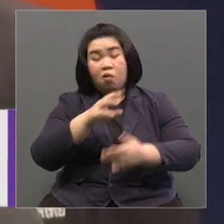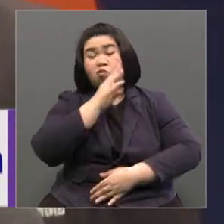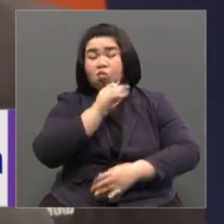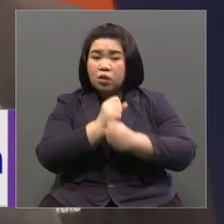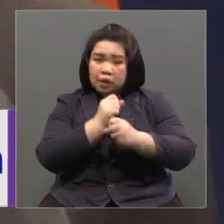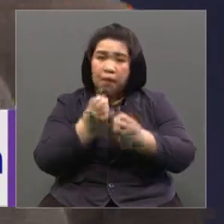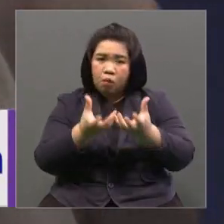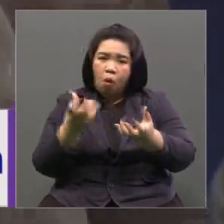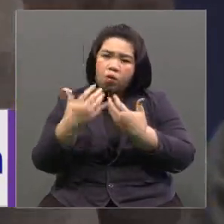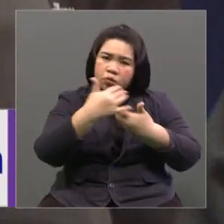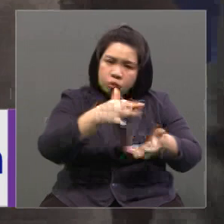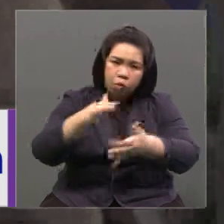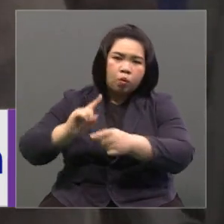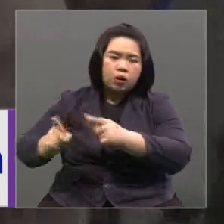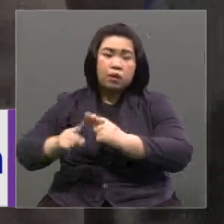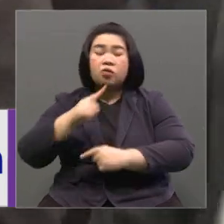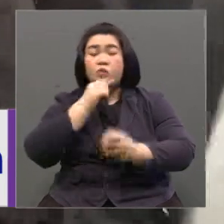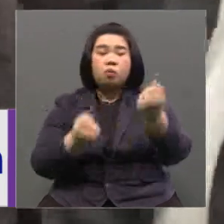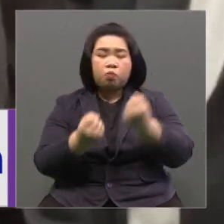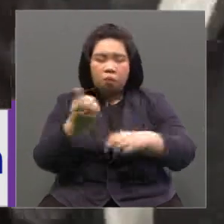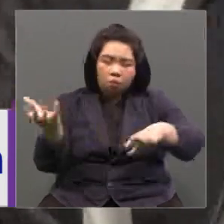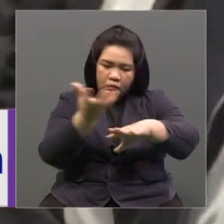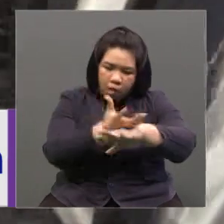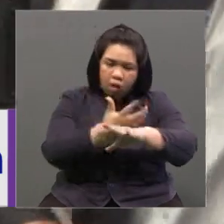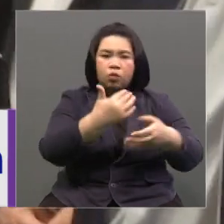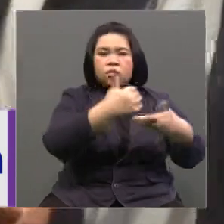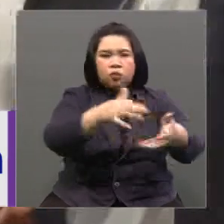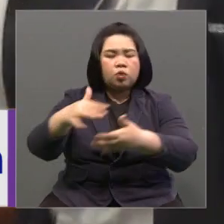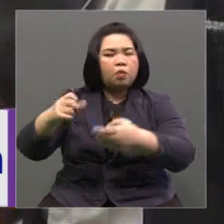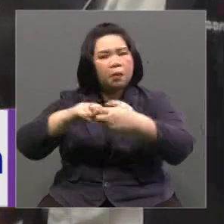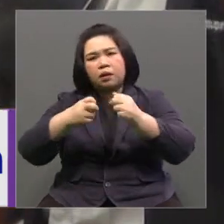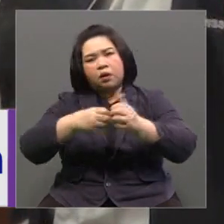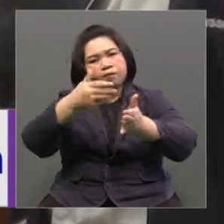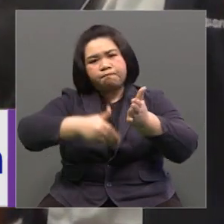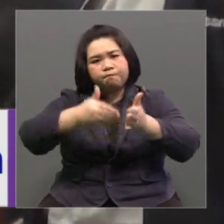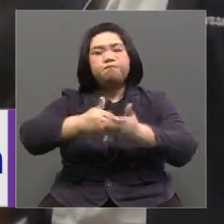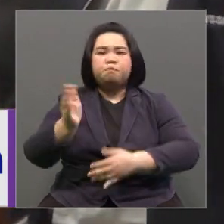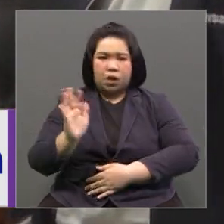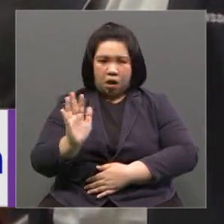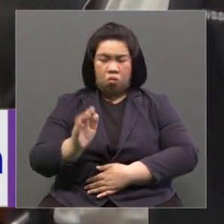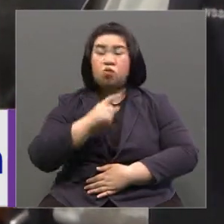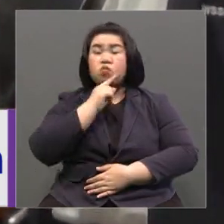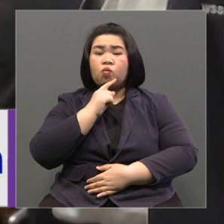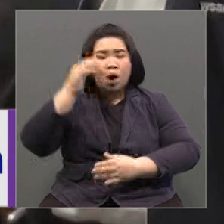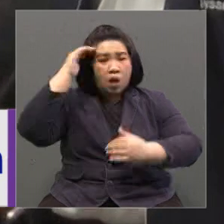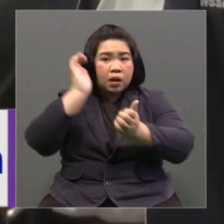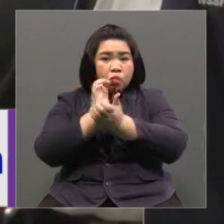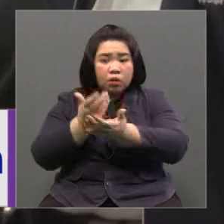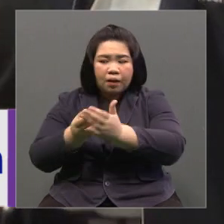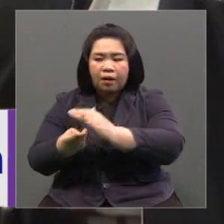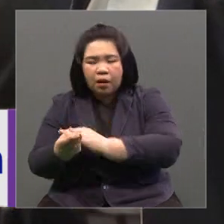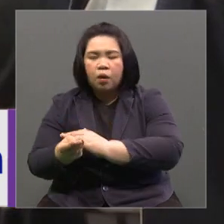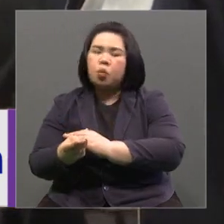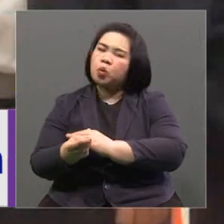ราบรื่นสินค้าอุปโภคบริโภคที่ต้องขนถ่ายไปตามภูมิภาคต่างๆก็จะติดขัดครับและถ้ายังมีระบบสวยอยู่ก็จะทำให้ค่า